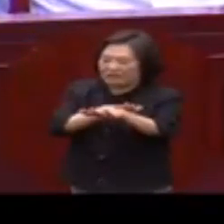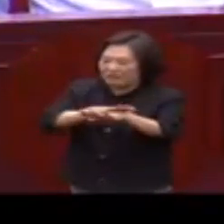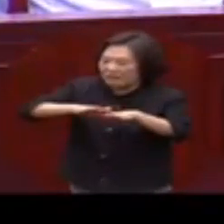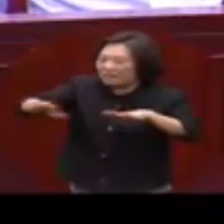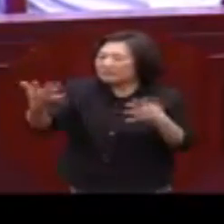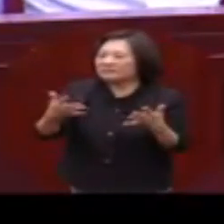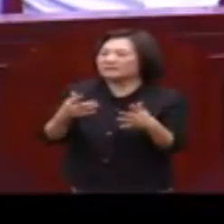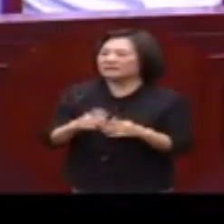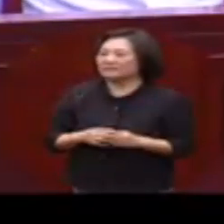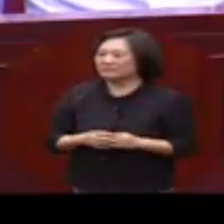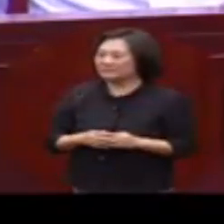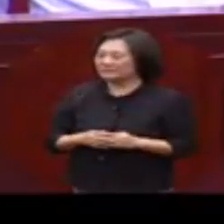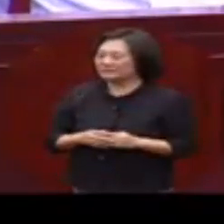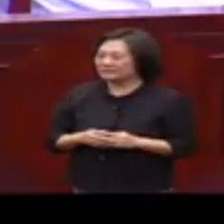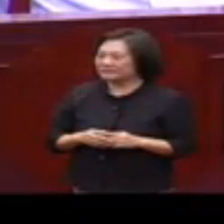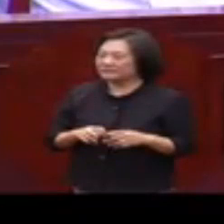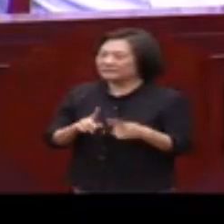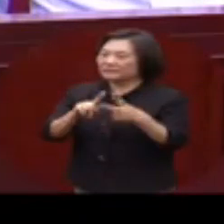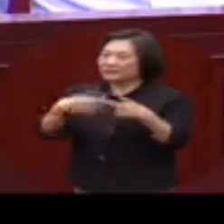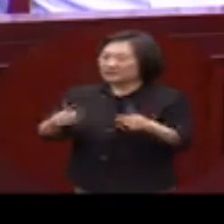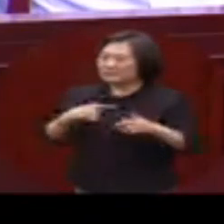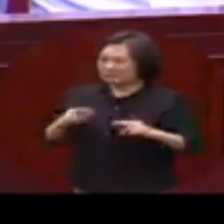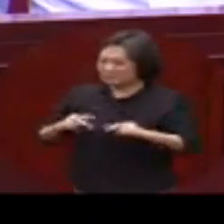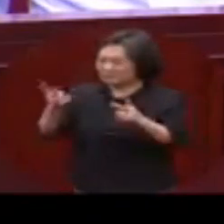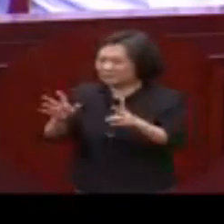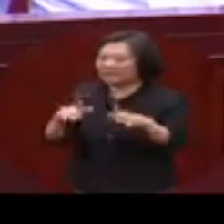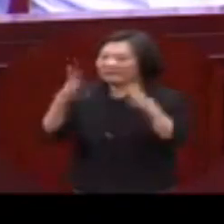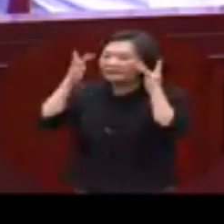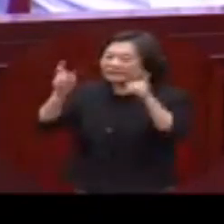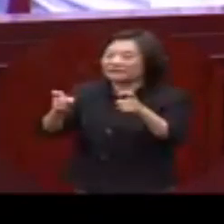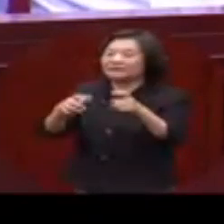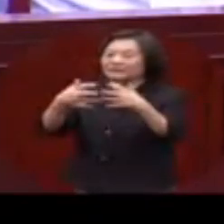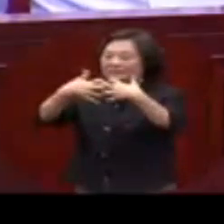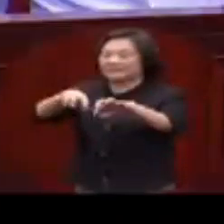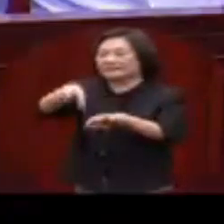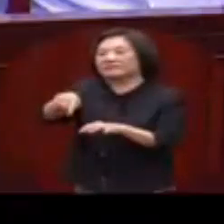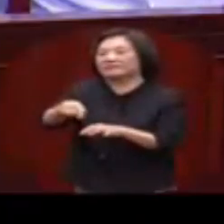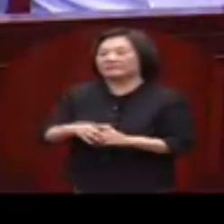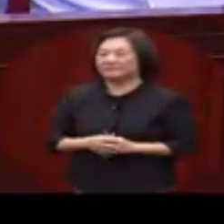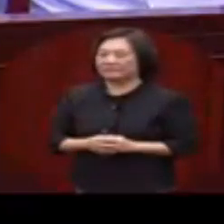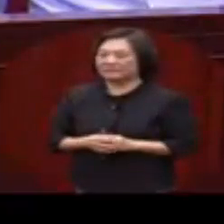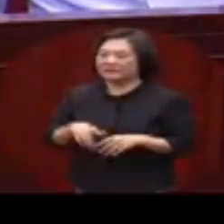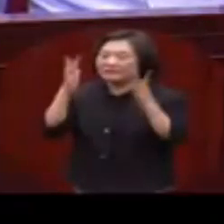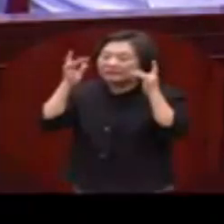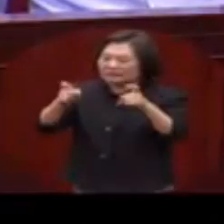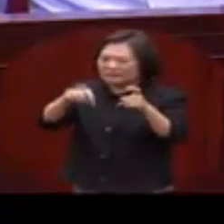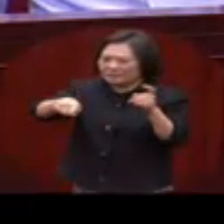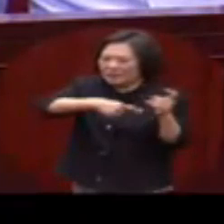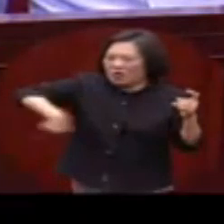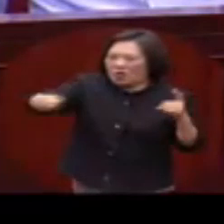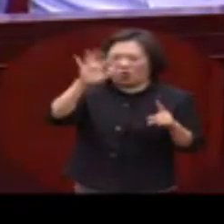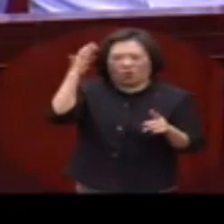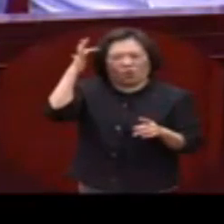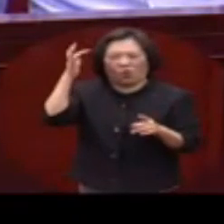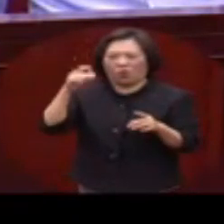来都已经继续在做。那回来有一个特别的改变是南港机场。南港机场算是一个很庞大的公宅，你知